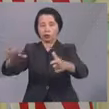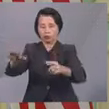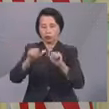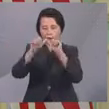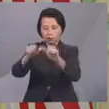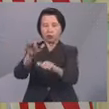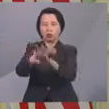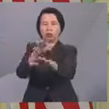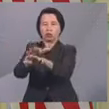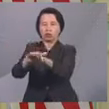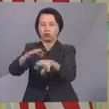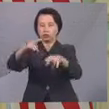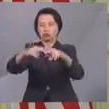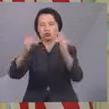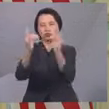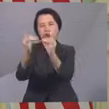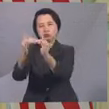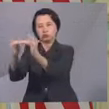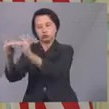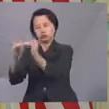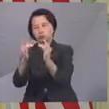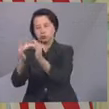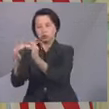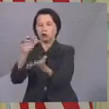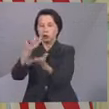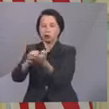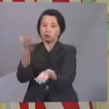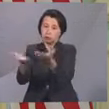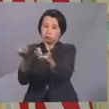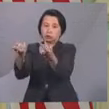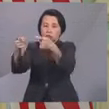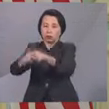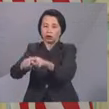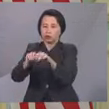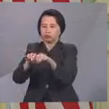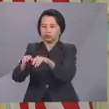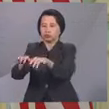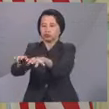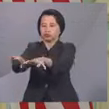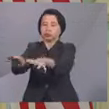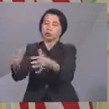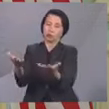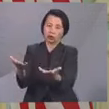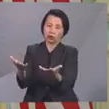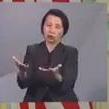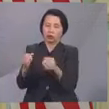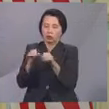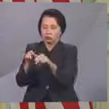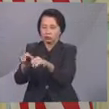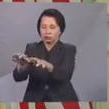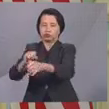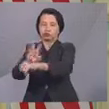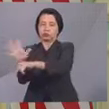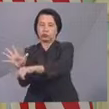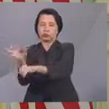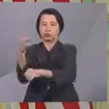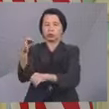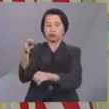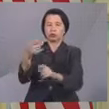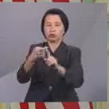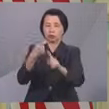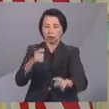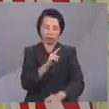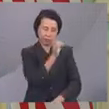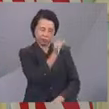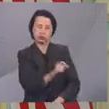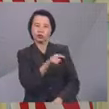tinggal beramai-ramai. Itu mungkin menyebabkan berlaku jangkitan ataupun penularan COVID-19 daripada